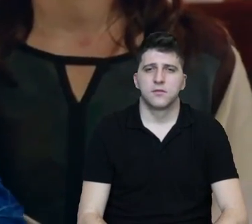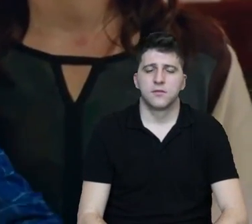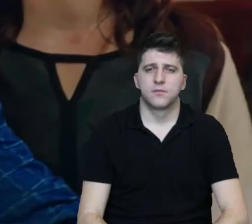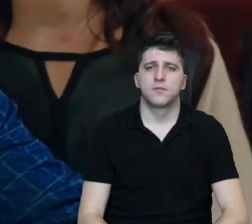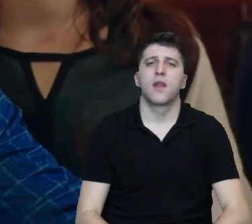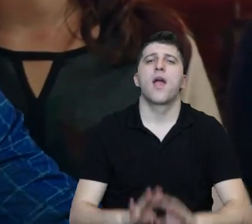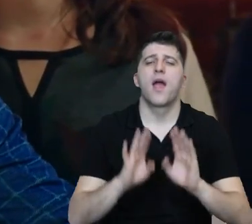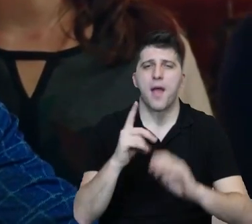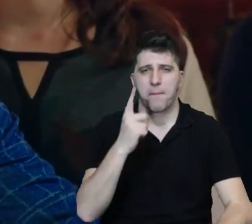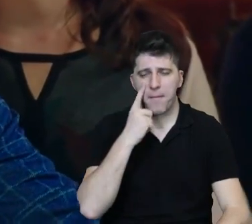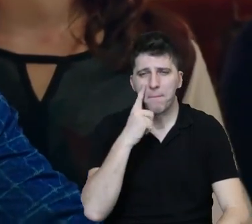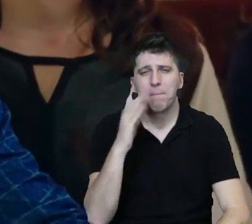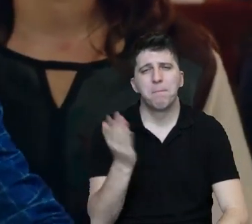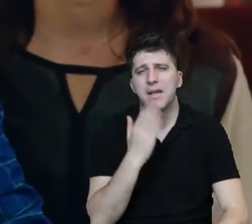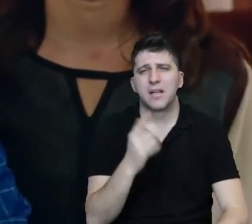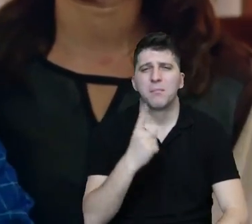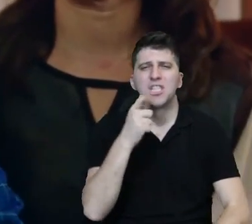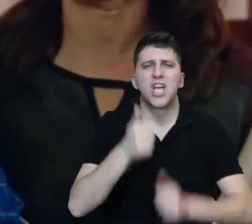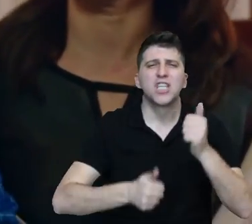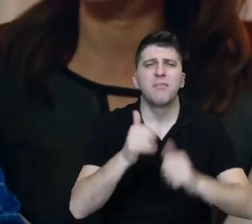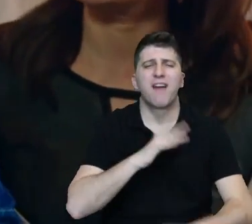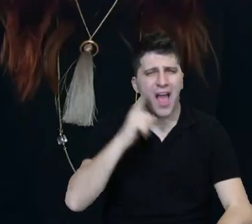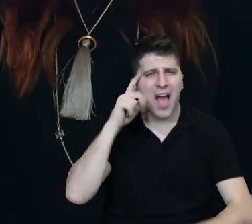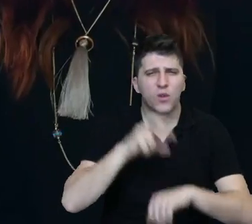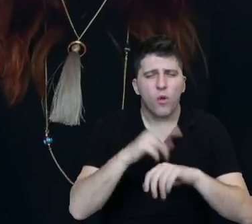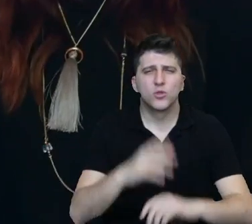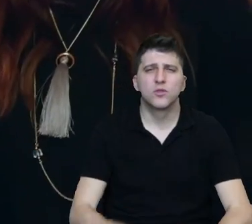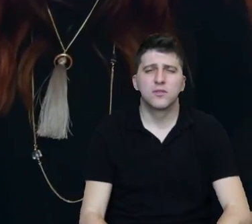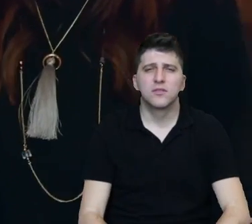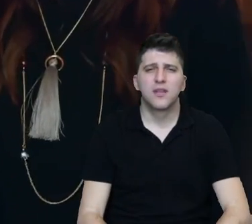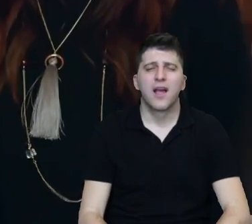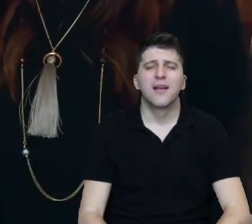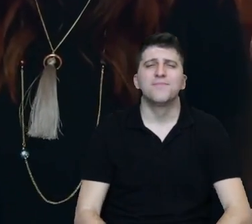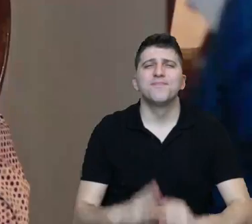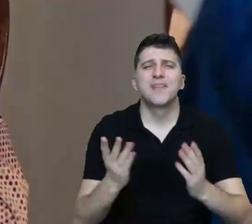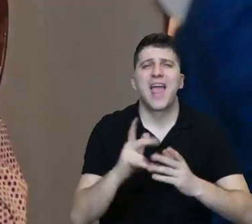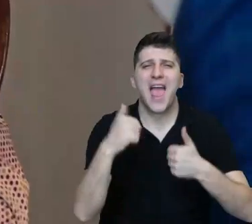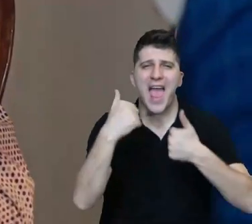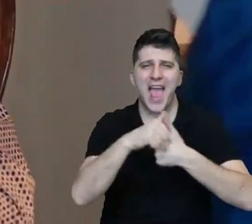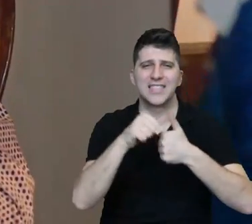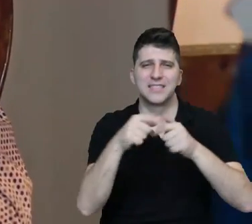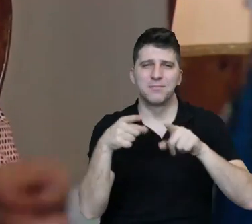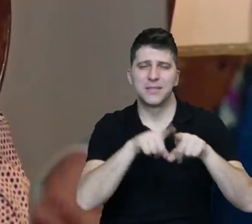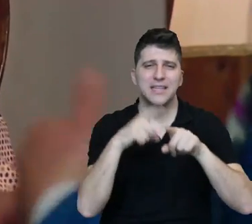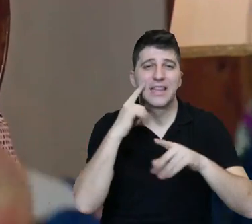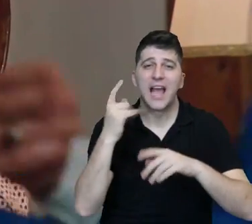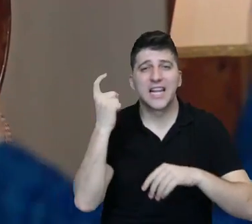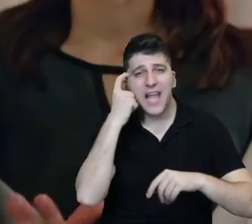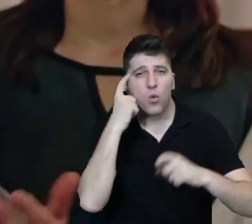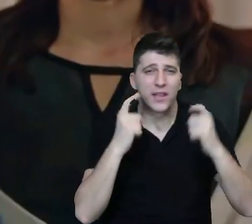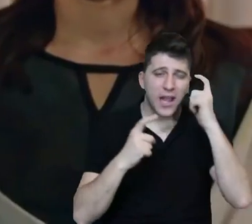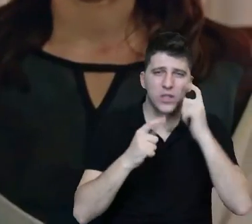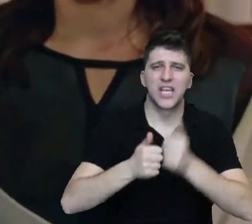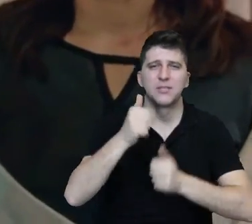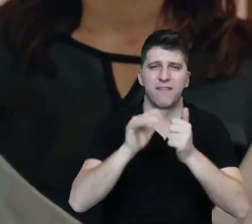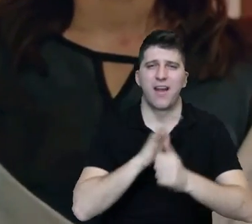Ha bak mesela bir tane yarışma vardı, hatırlıyor musunuz? Hani böyle eşler birbirini ne kadar tanıyor falan gibi böyle